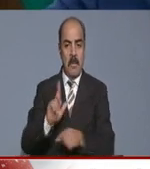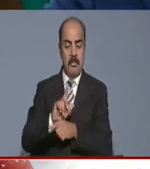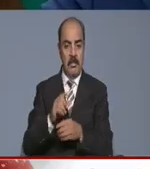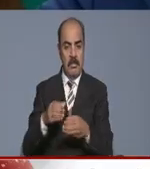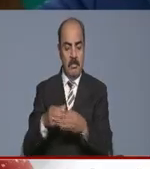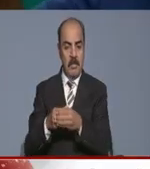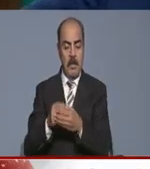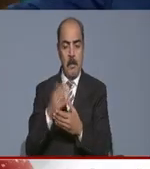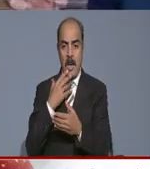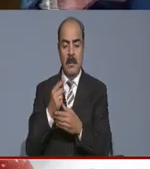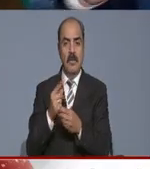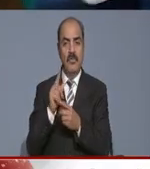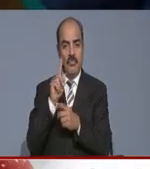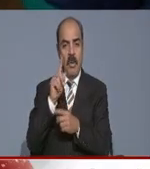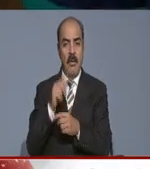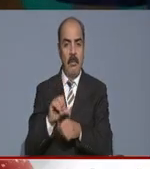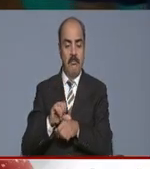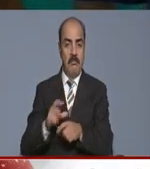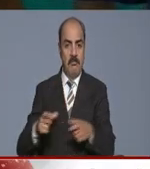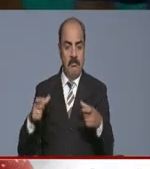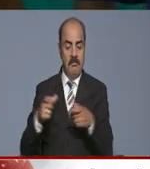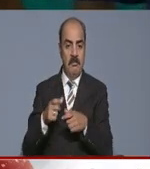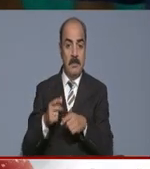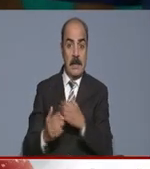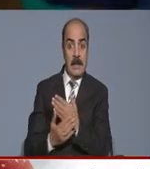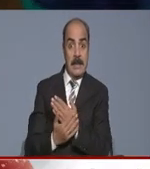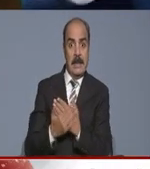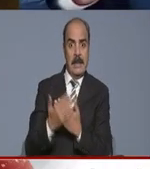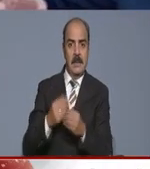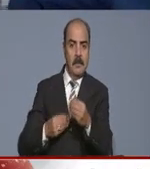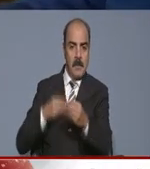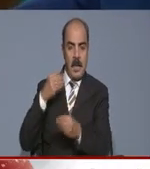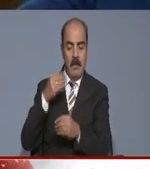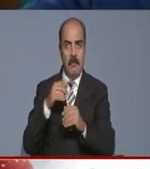القادمة نأمل أن تصدر فصلا جديدا في التاريخ، وشكرا.